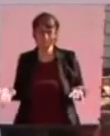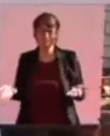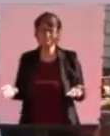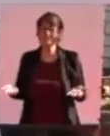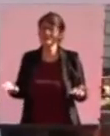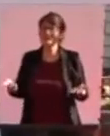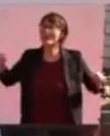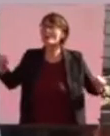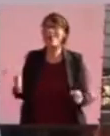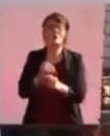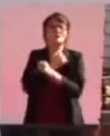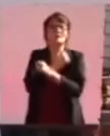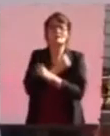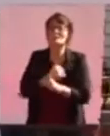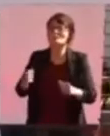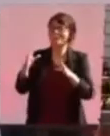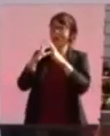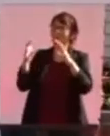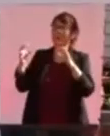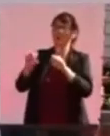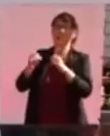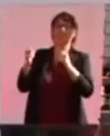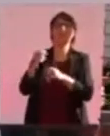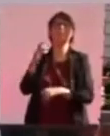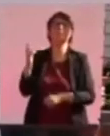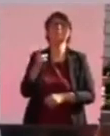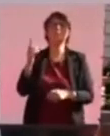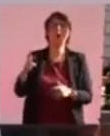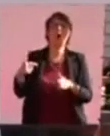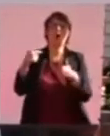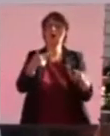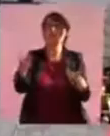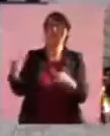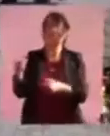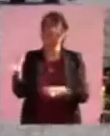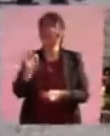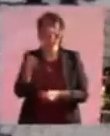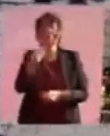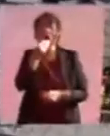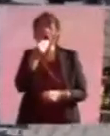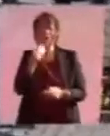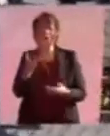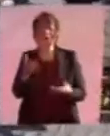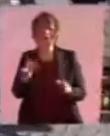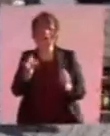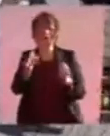di fabbrica in nessuna parte non si deve morire di alimenti contaminati